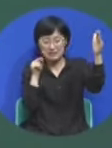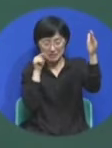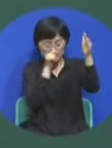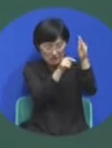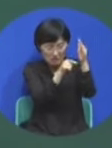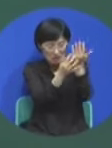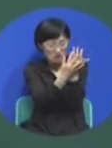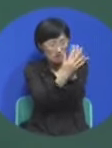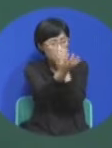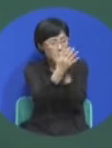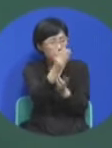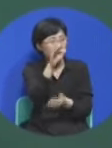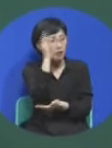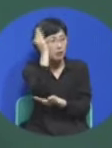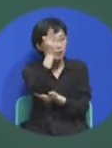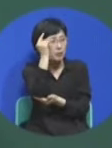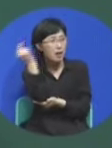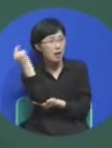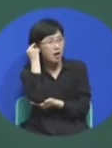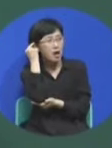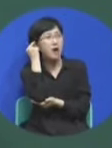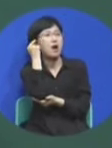깨졌어요.